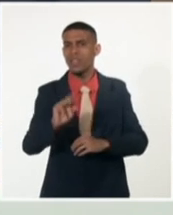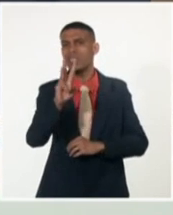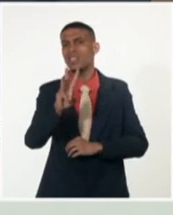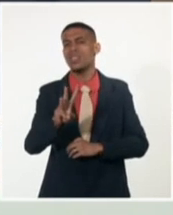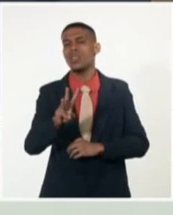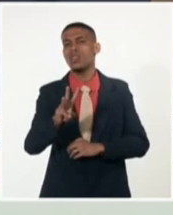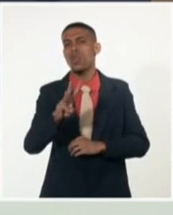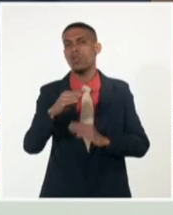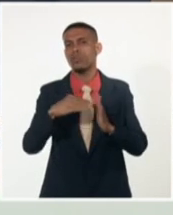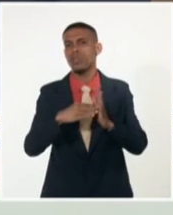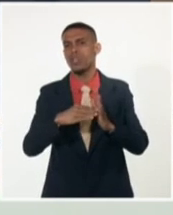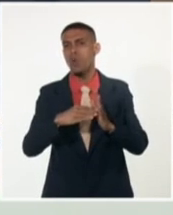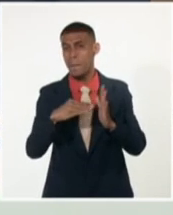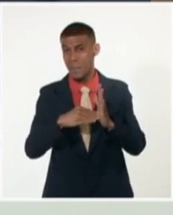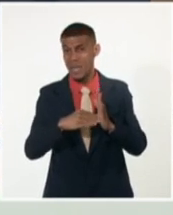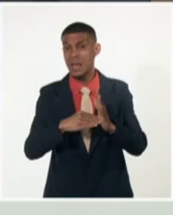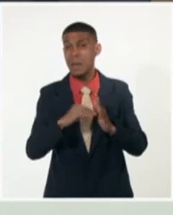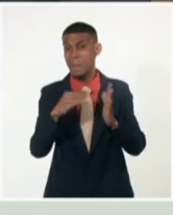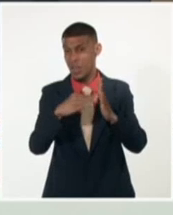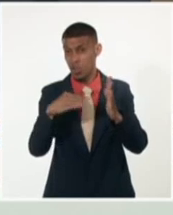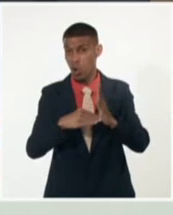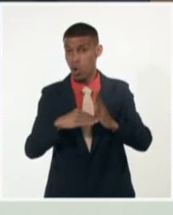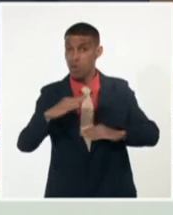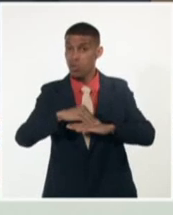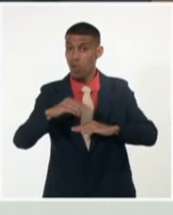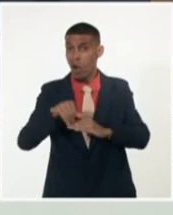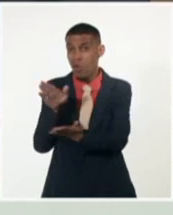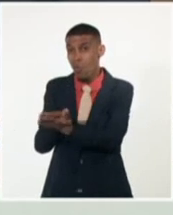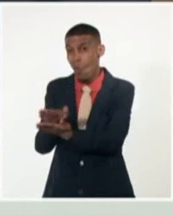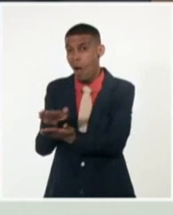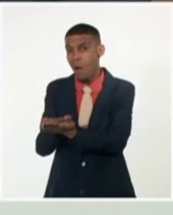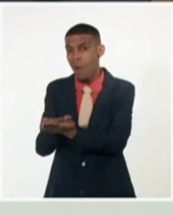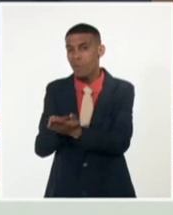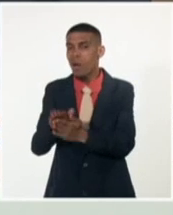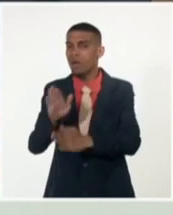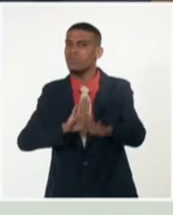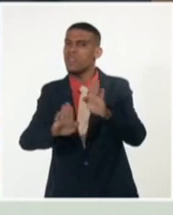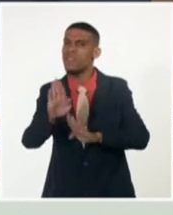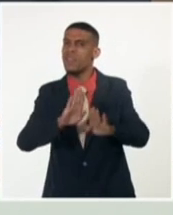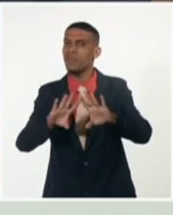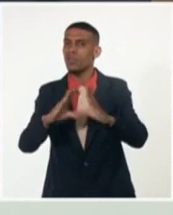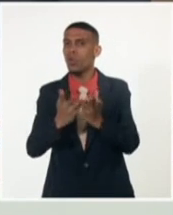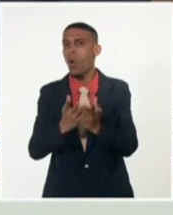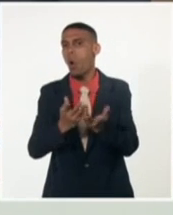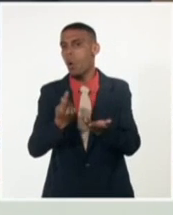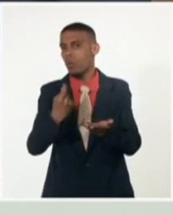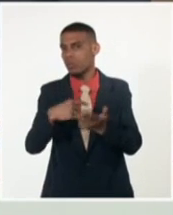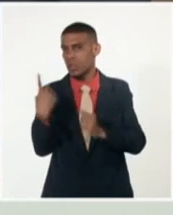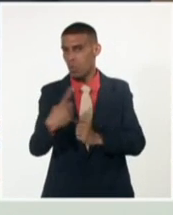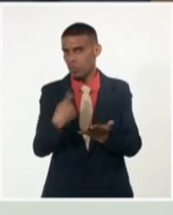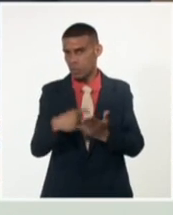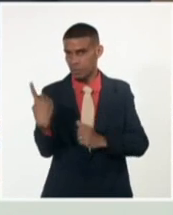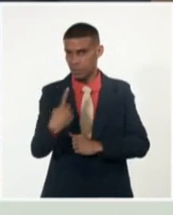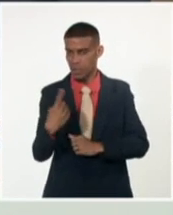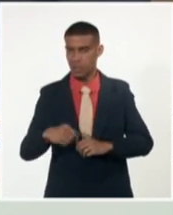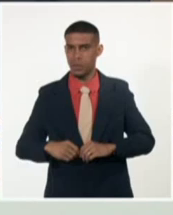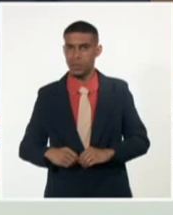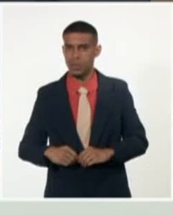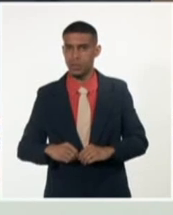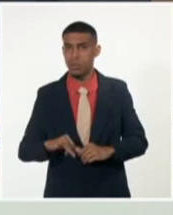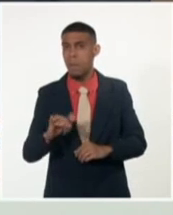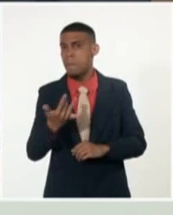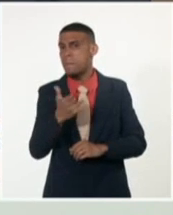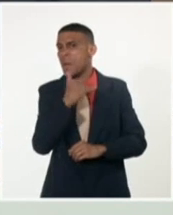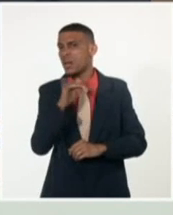379.000 millones de dólares de sus reservas para defender sus monedas en 2022, casi el doble de la cantidad de